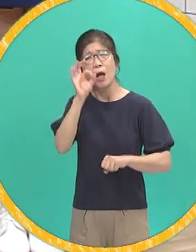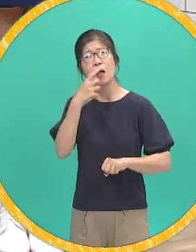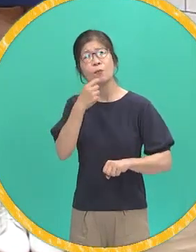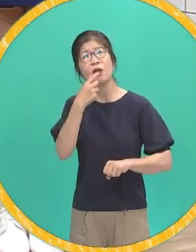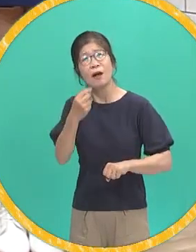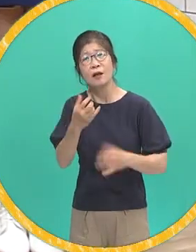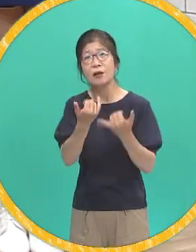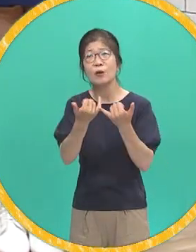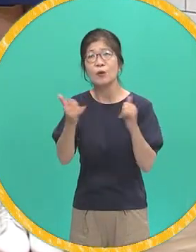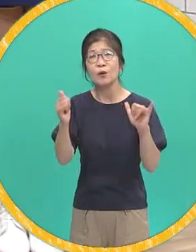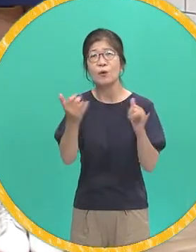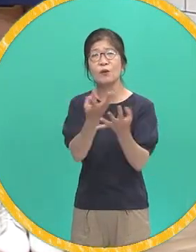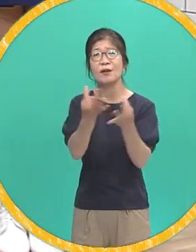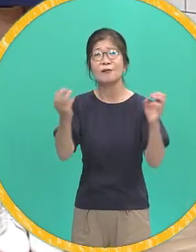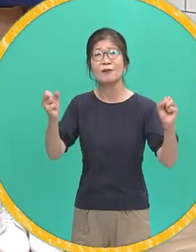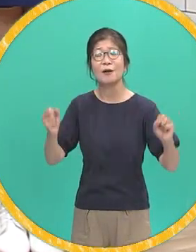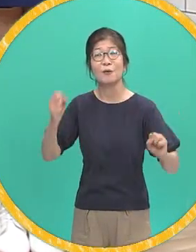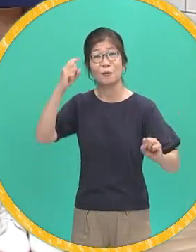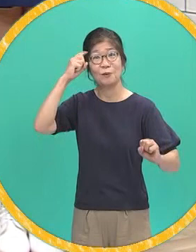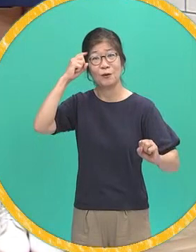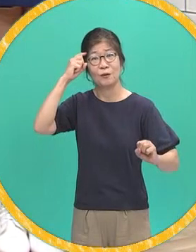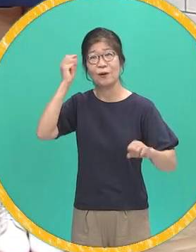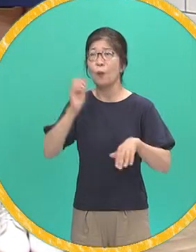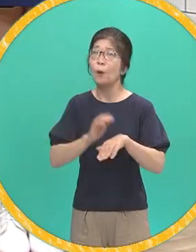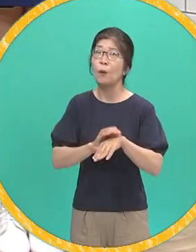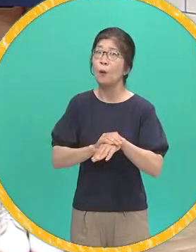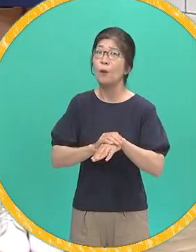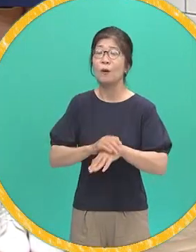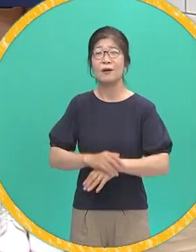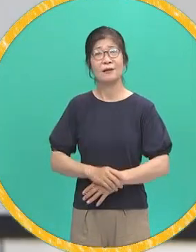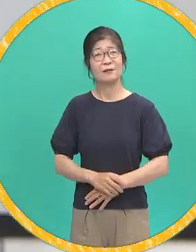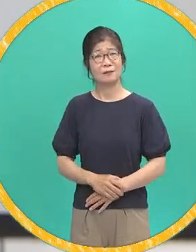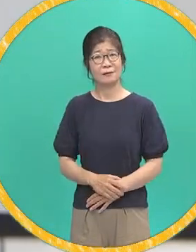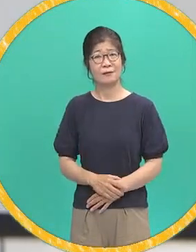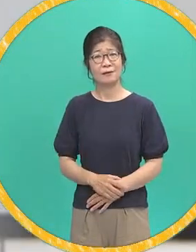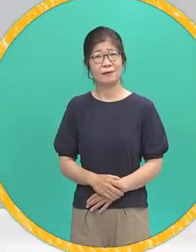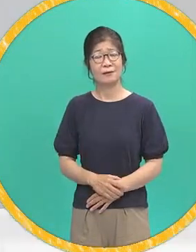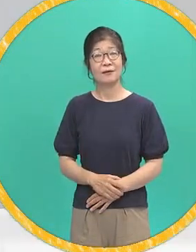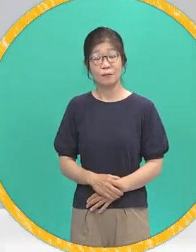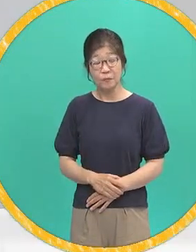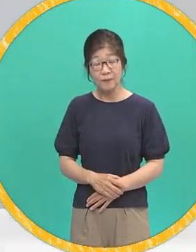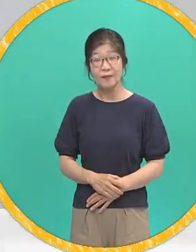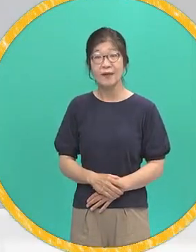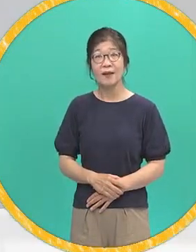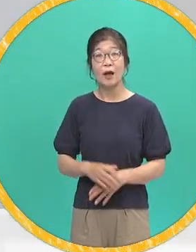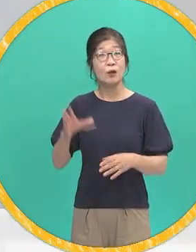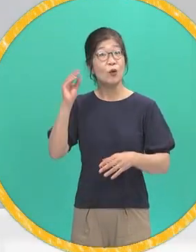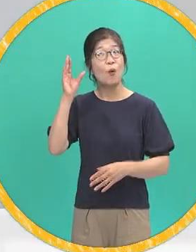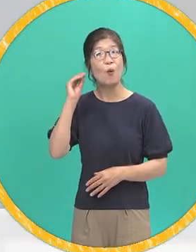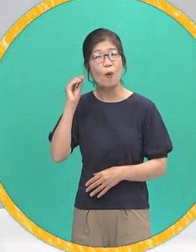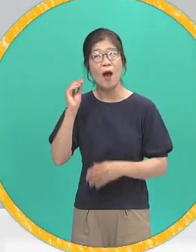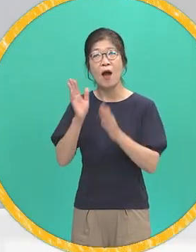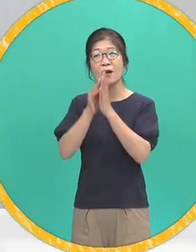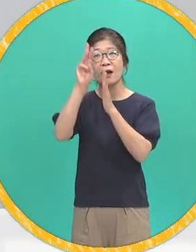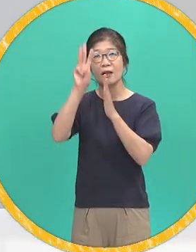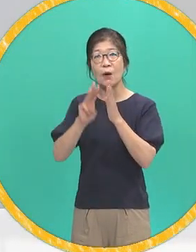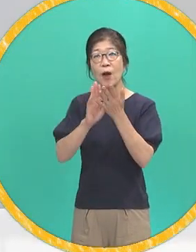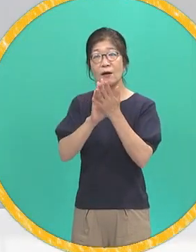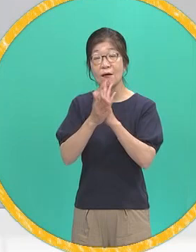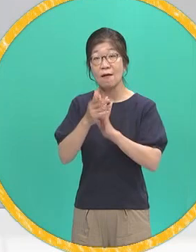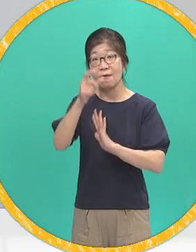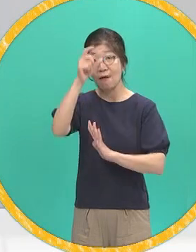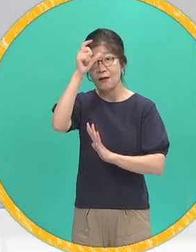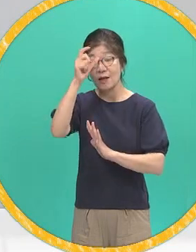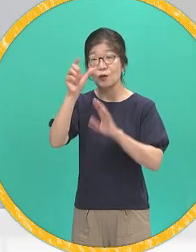事実多くいらっしゃると思うんですがどうしたらいいですかはい喫煙情報については県系のホームページや